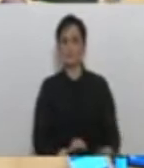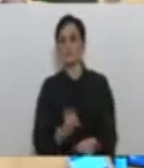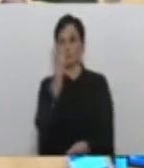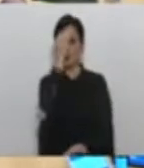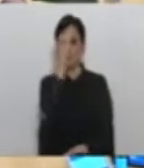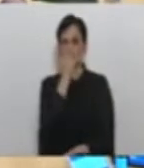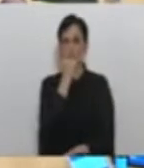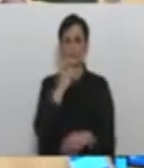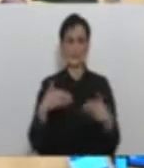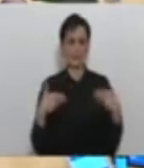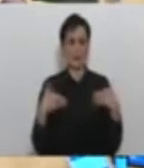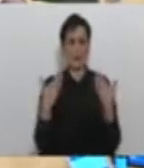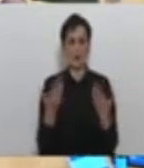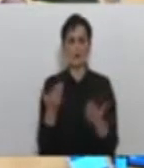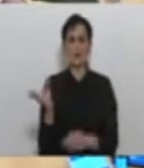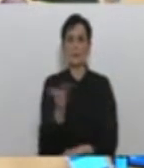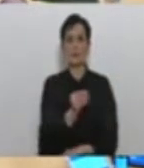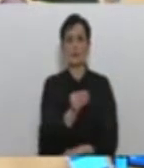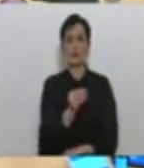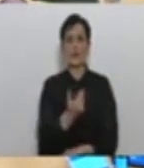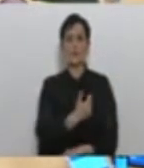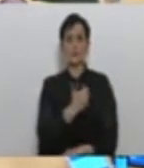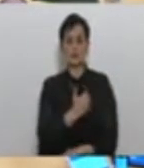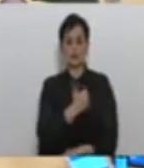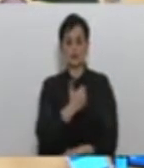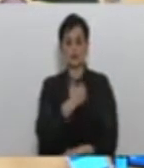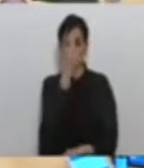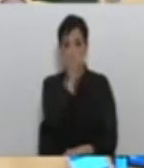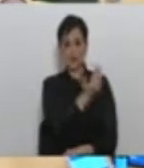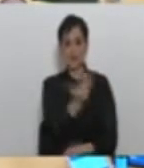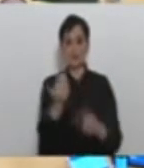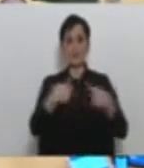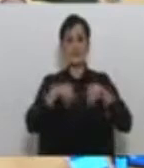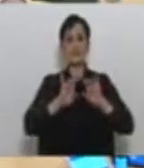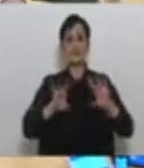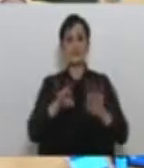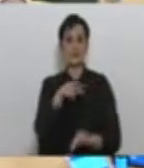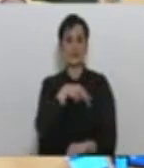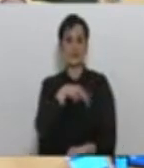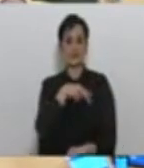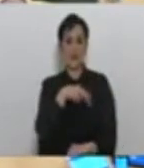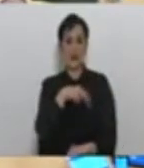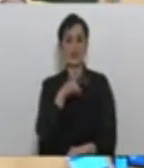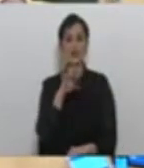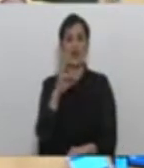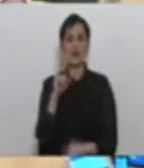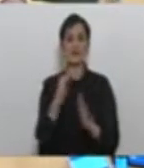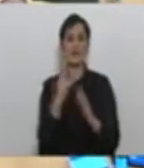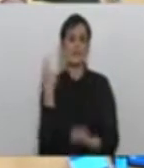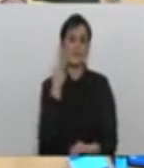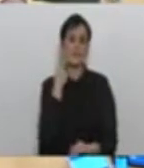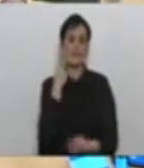მადლობთ, მოგესალმებით ყველას. სურს საზოგადოებას გავაცნო საპარლამენტო დელეგაციის დიდ ბრიტანეთში ვიზიტის